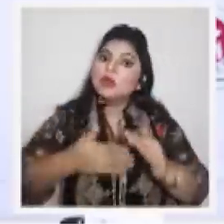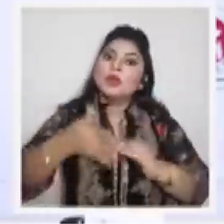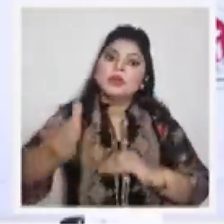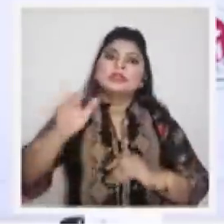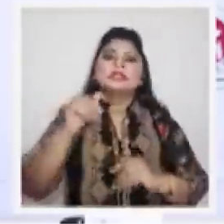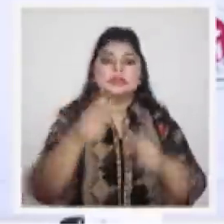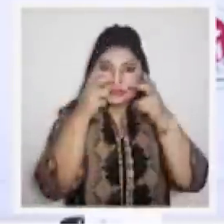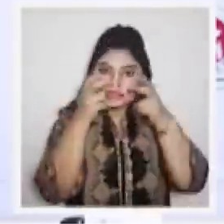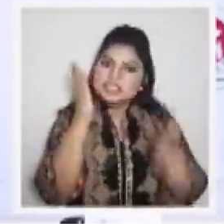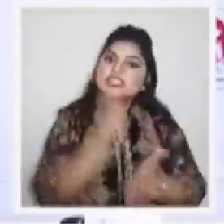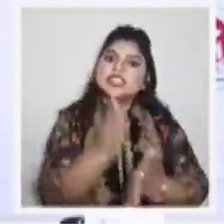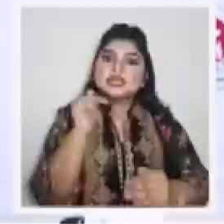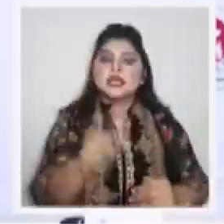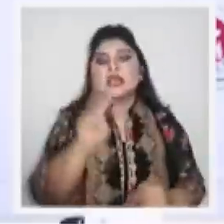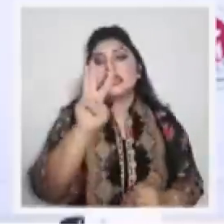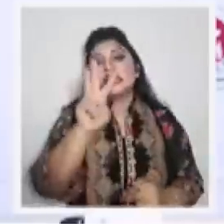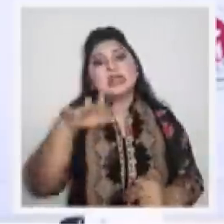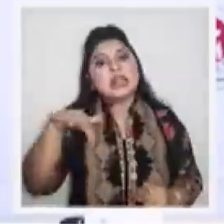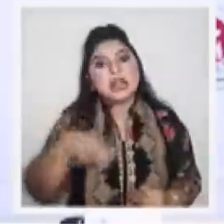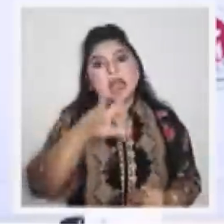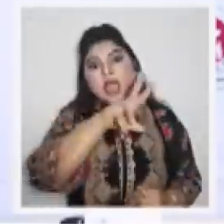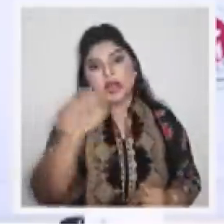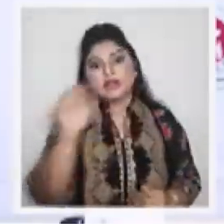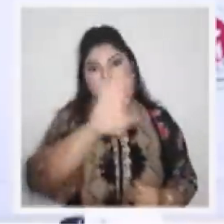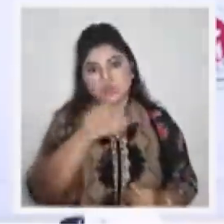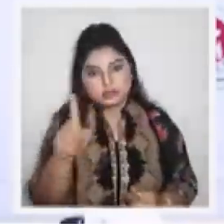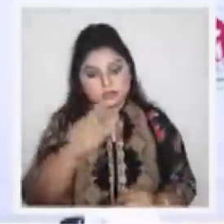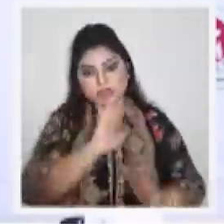448,138 জন এবং এ পর্যন্ত কোয়ারেন্টাইন থেকে ছাড়া পেয়েছেন